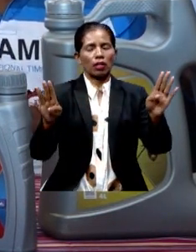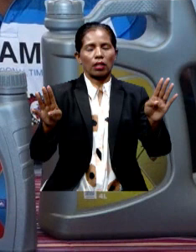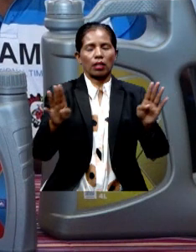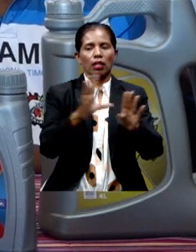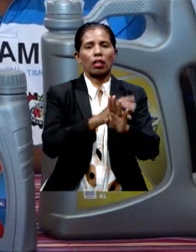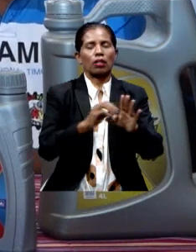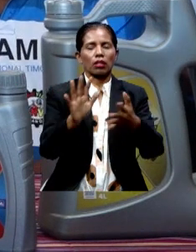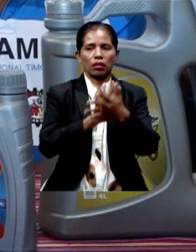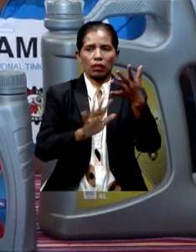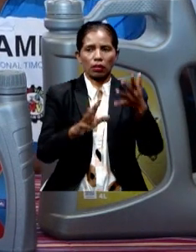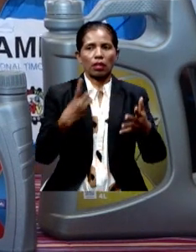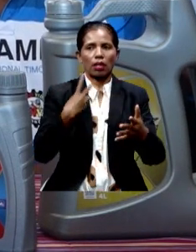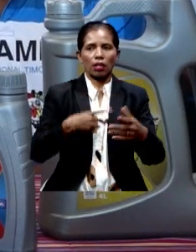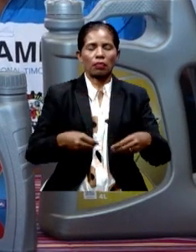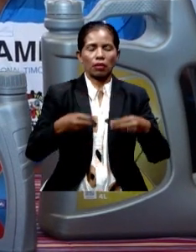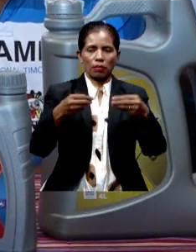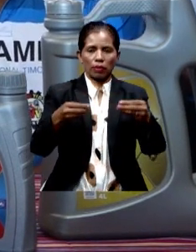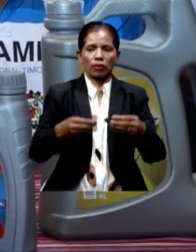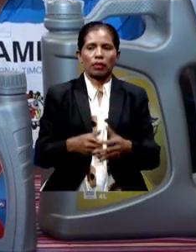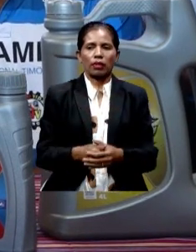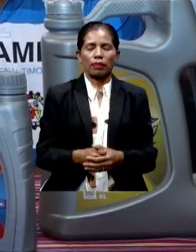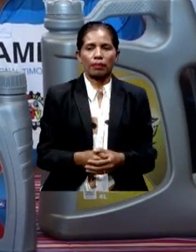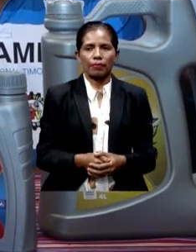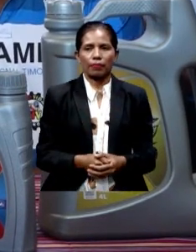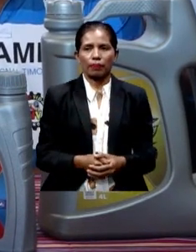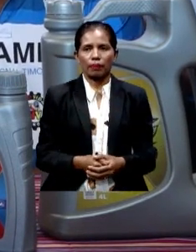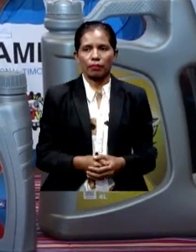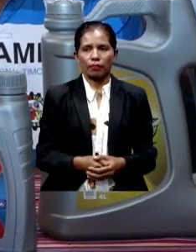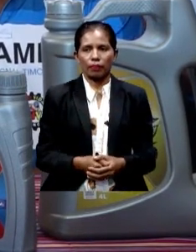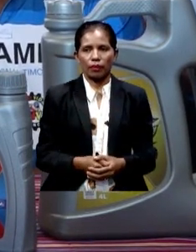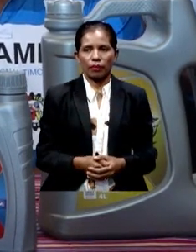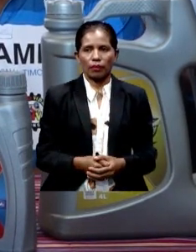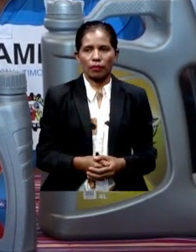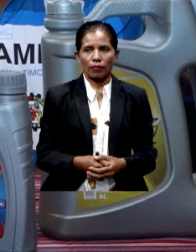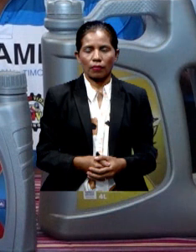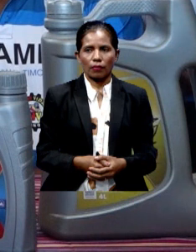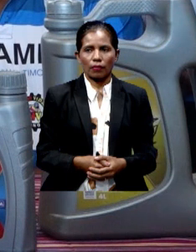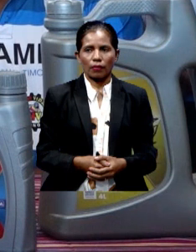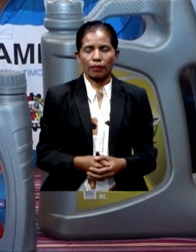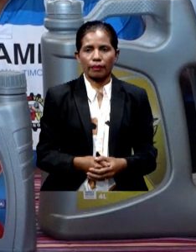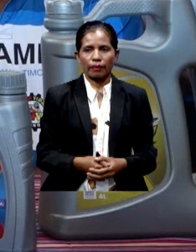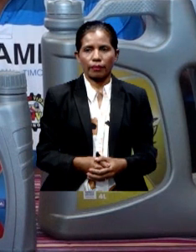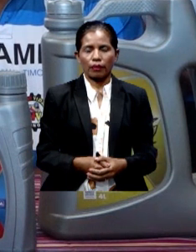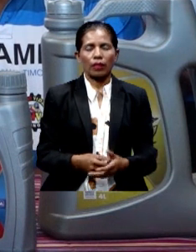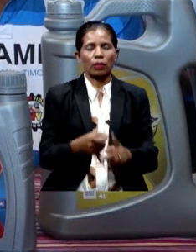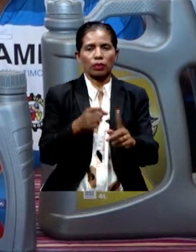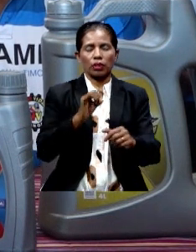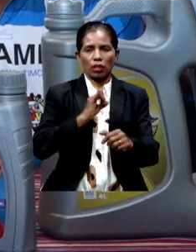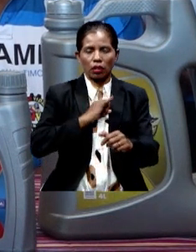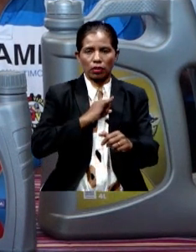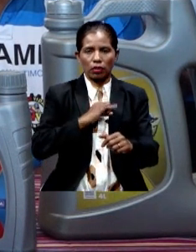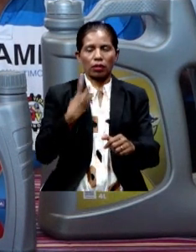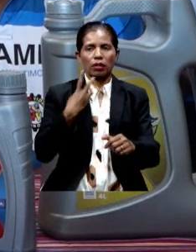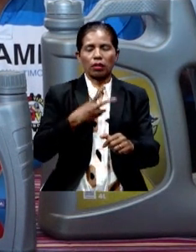melakukan sales untuk pelumas di sana. Kurang lebihnya demikian dari saya secara